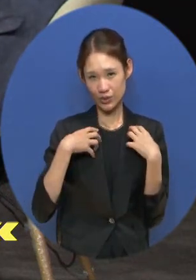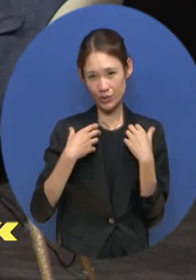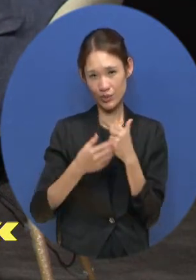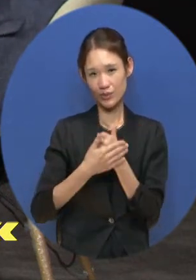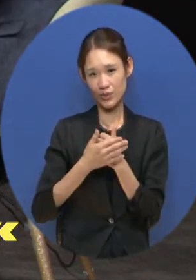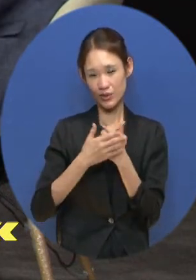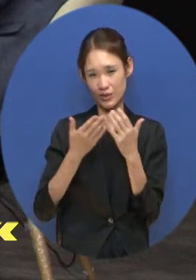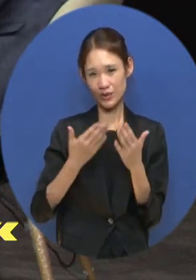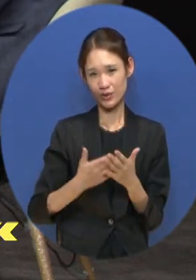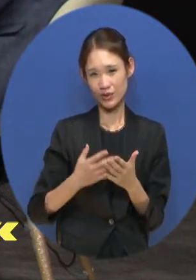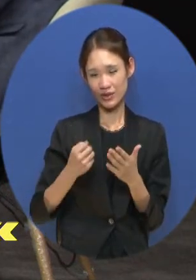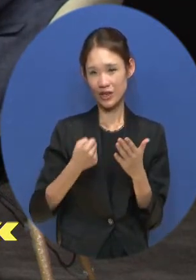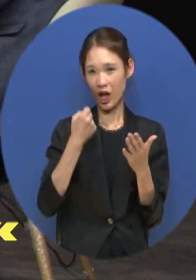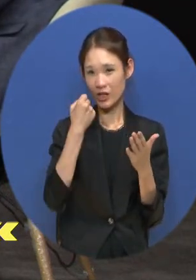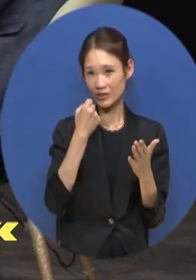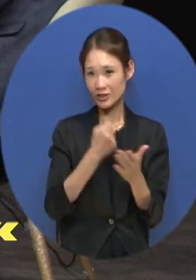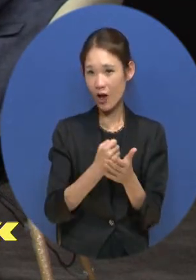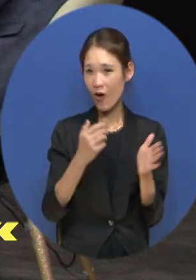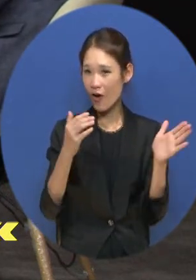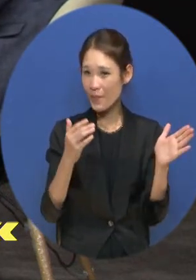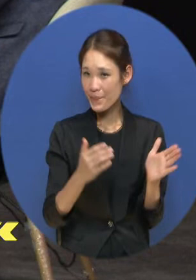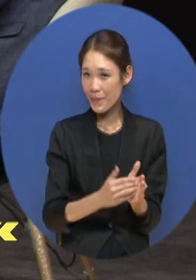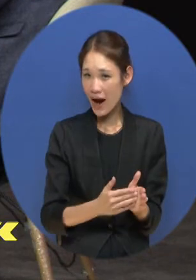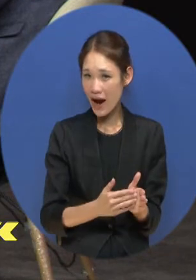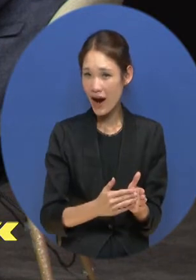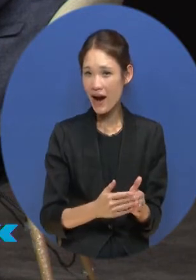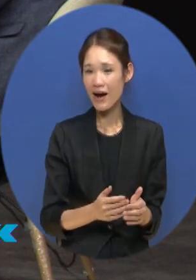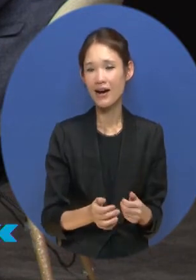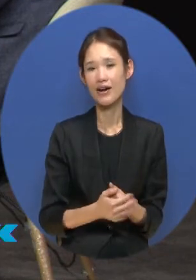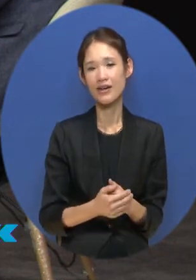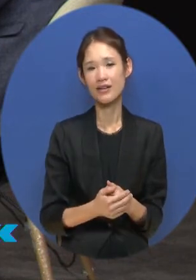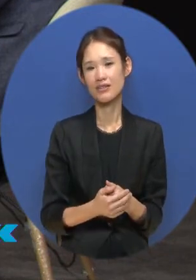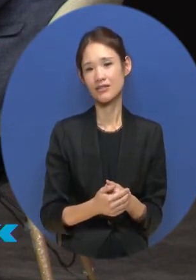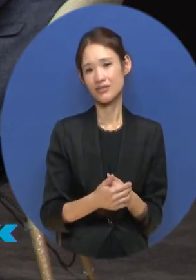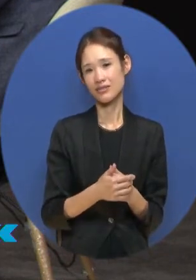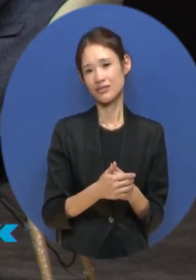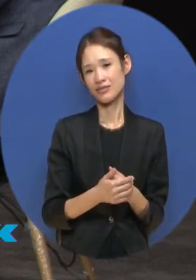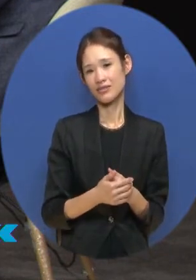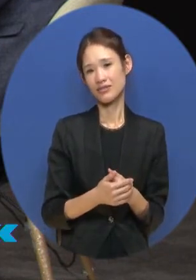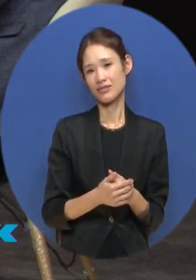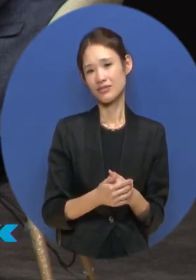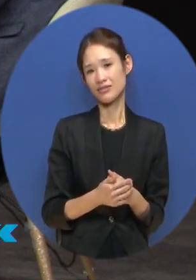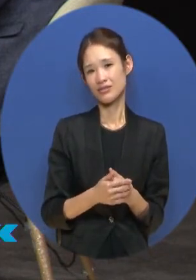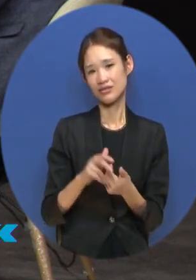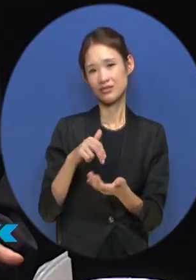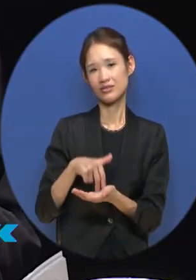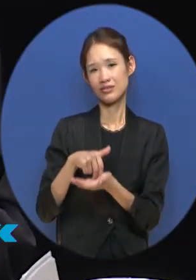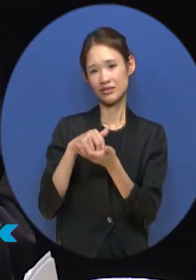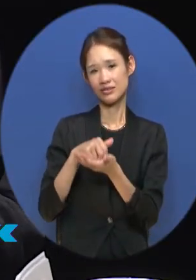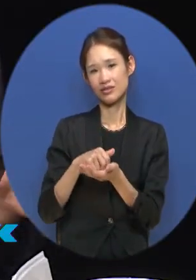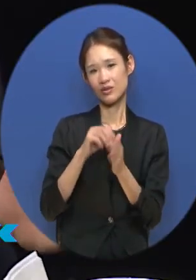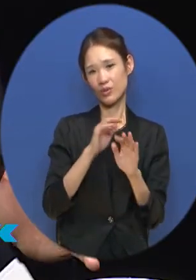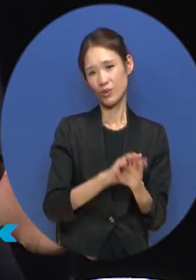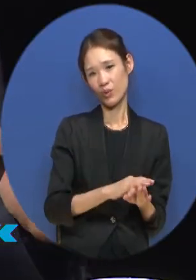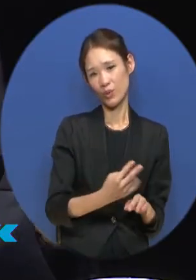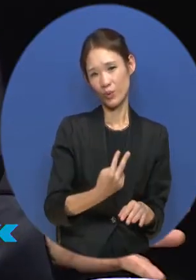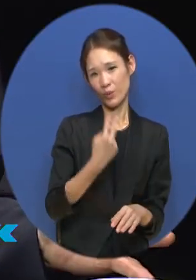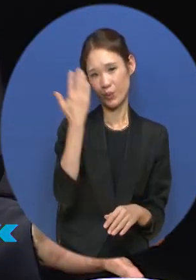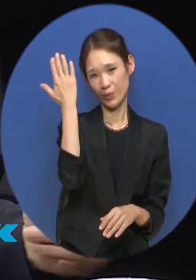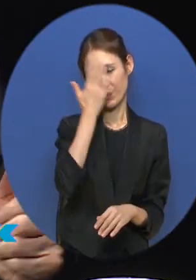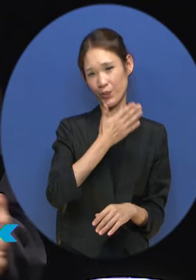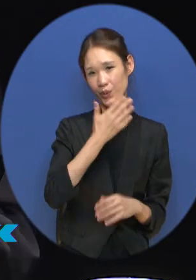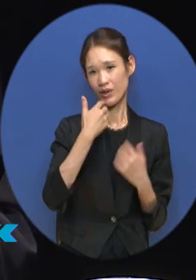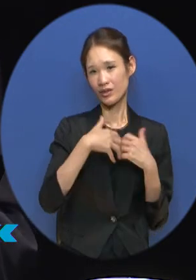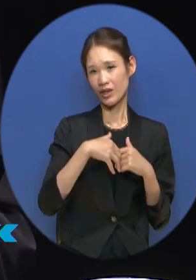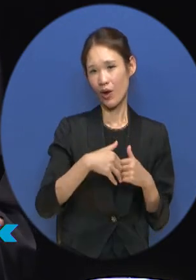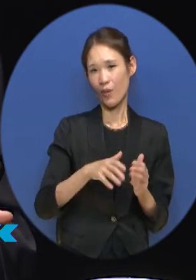보조해주기로 네, 네. 결정을 했대요. 대형 공기청정화장치라 하면 네. 거기 승강장에 놓는 그런 공기 정화장치를